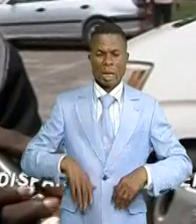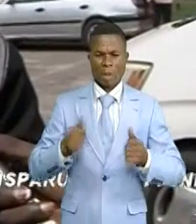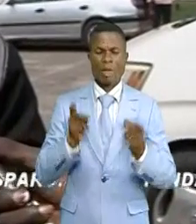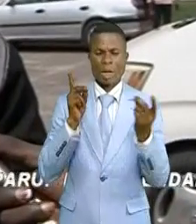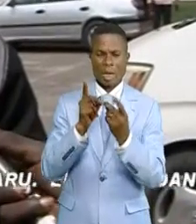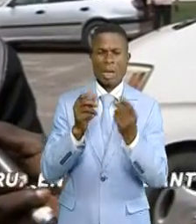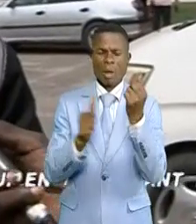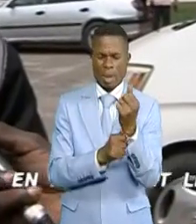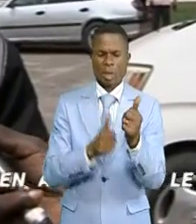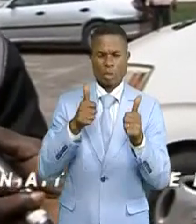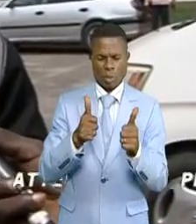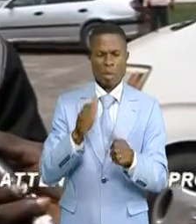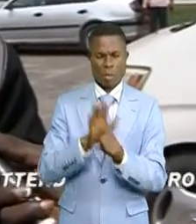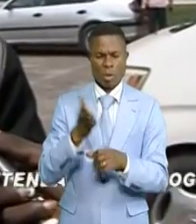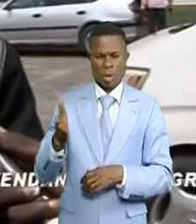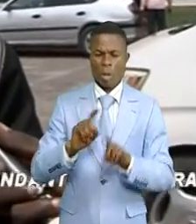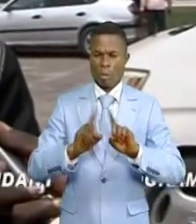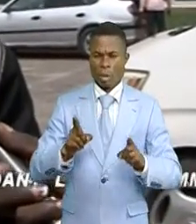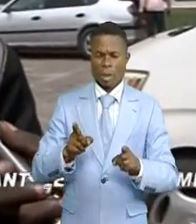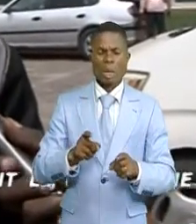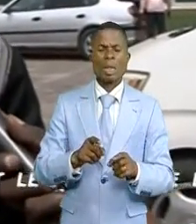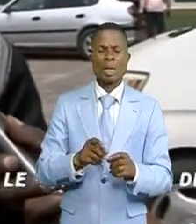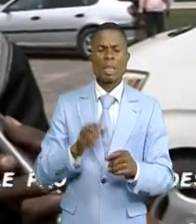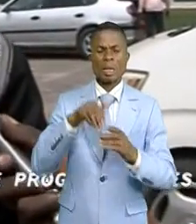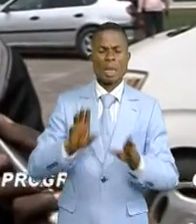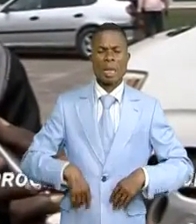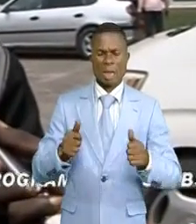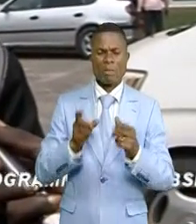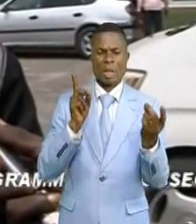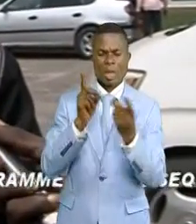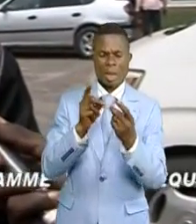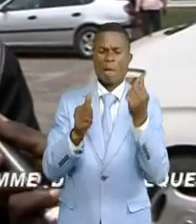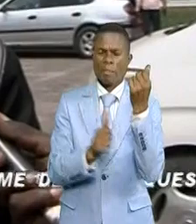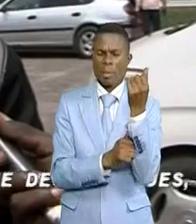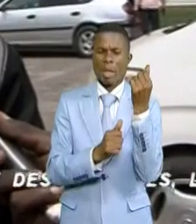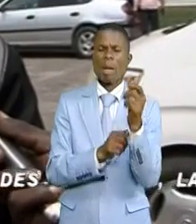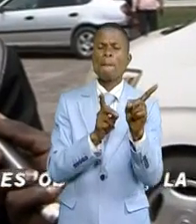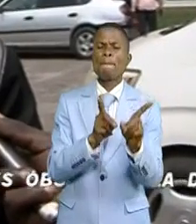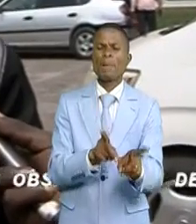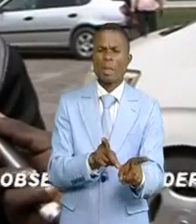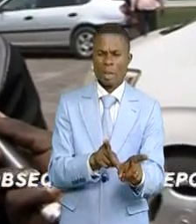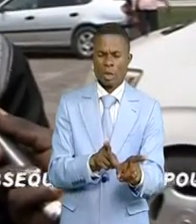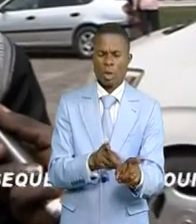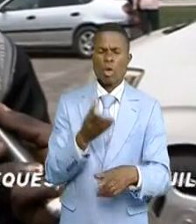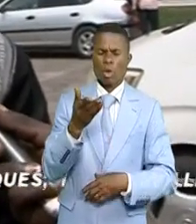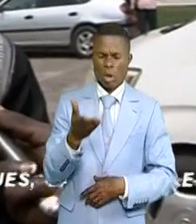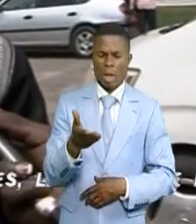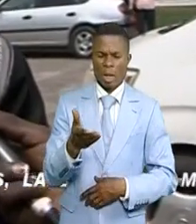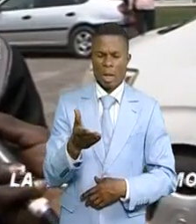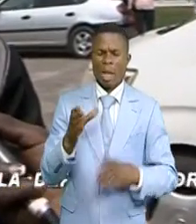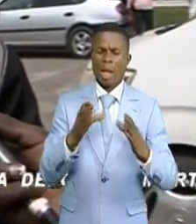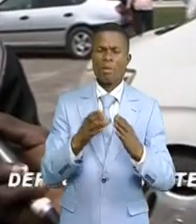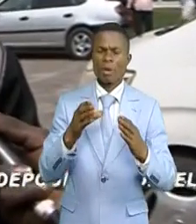des personnes bien. J'ai eu le temps dans ma vie de rencontrer des personnes avec